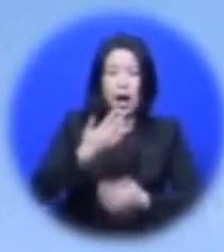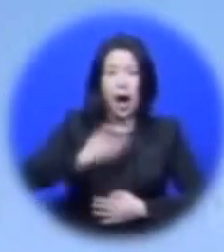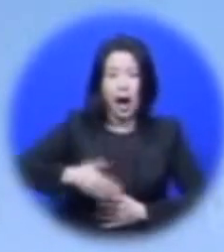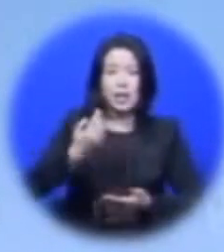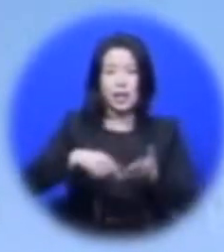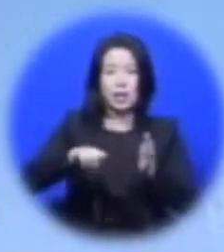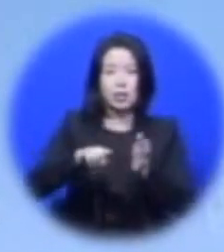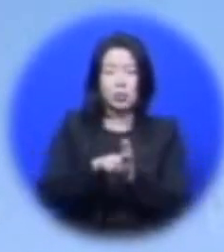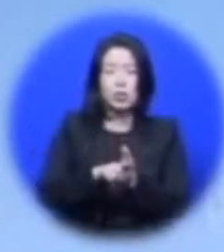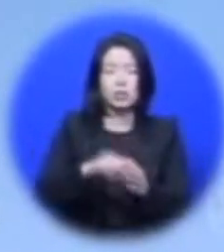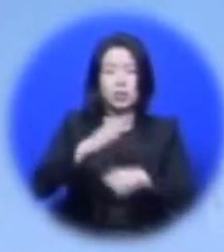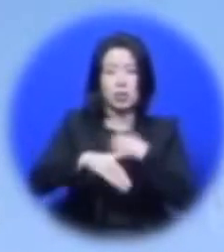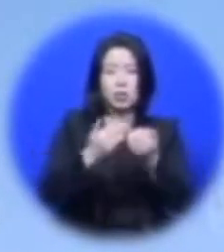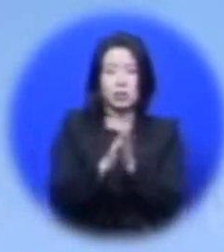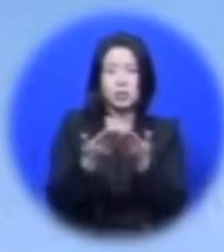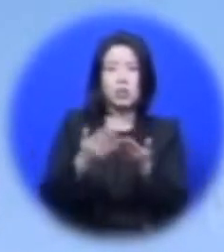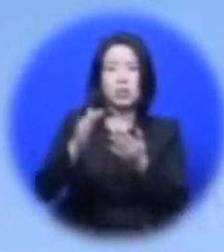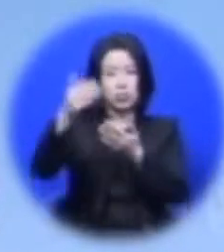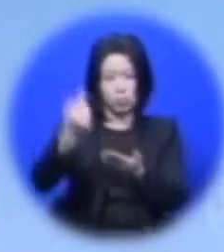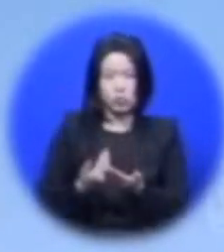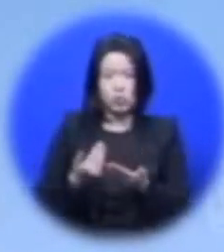거거든요.